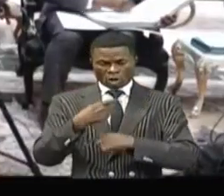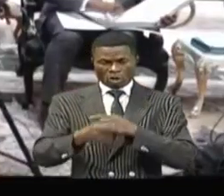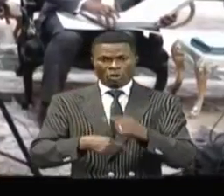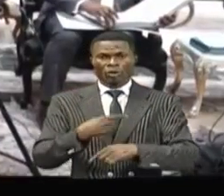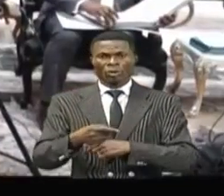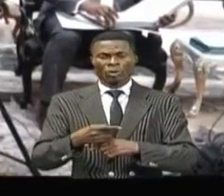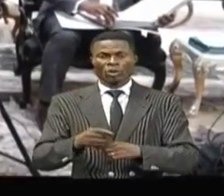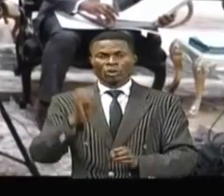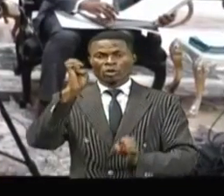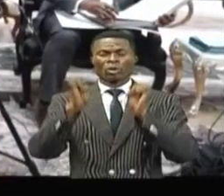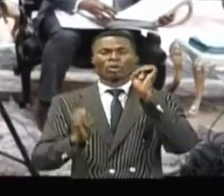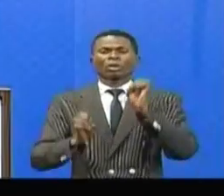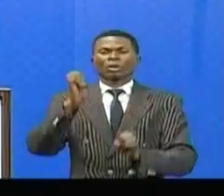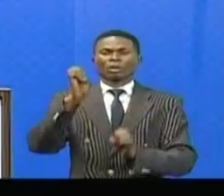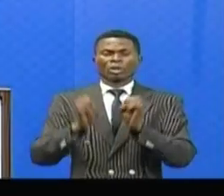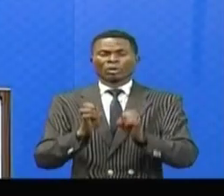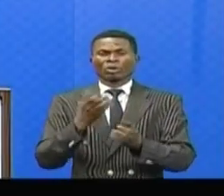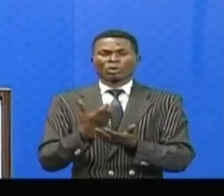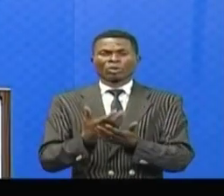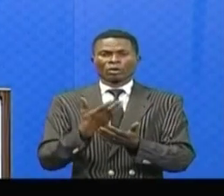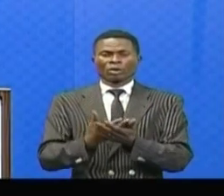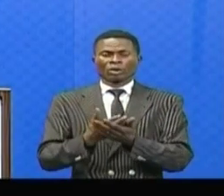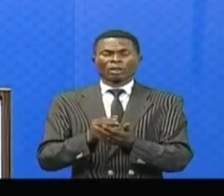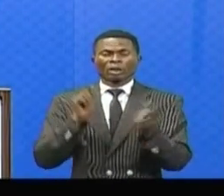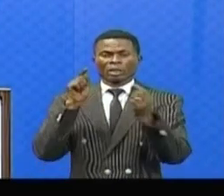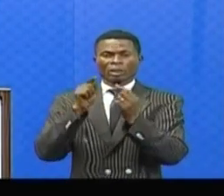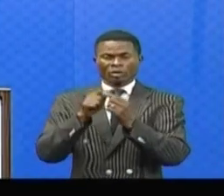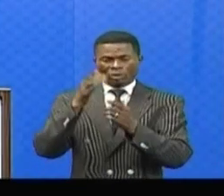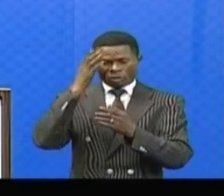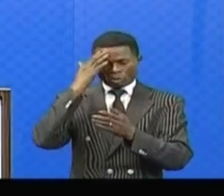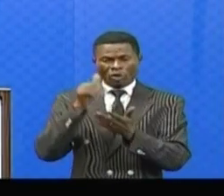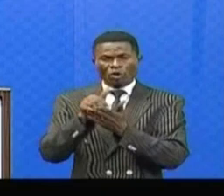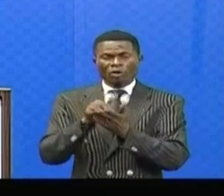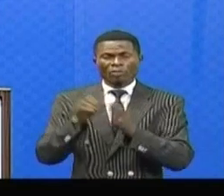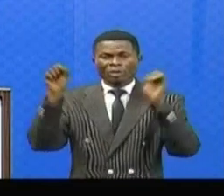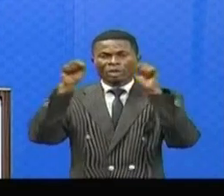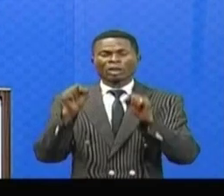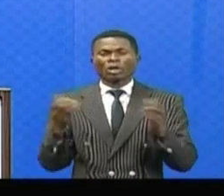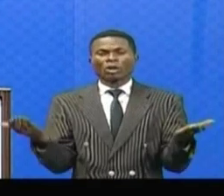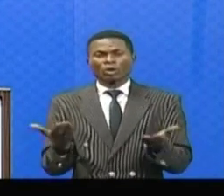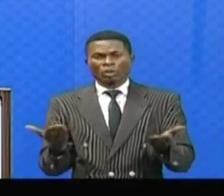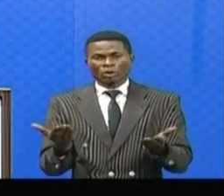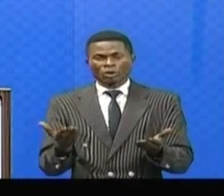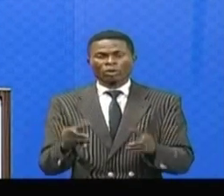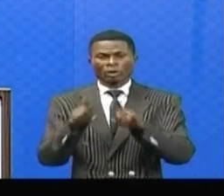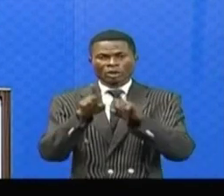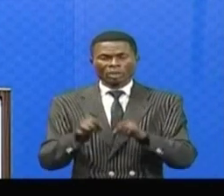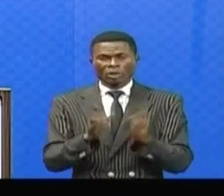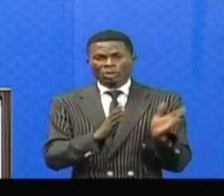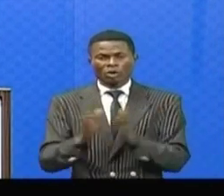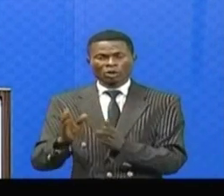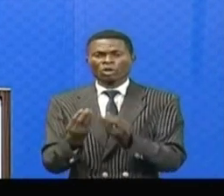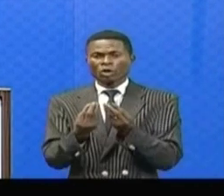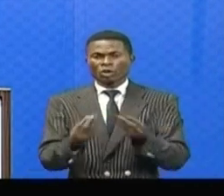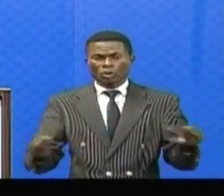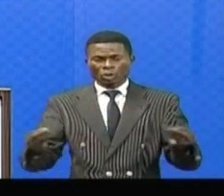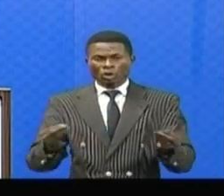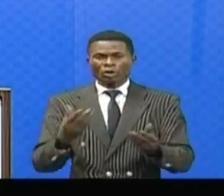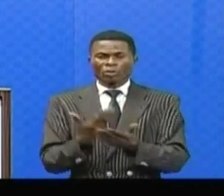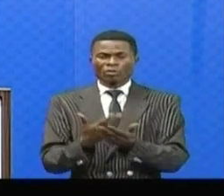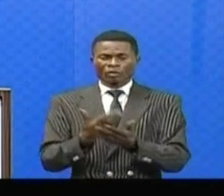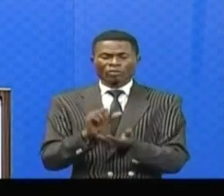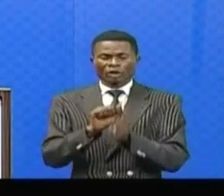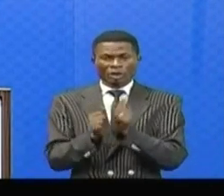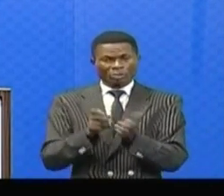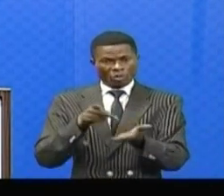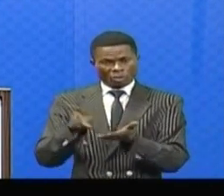à une évaluation diligente qui aura pour but de déceler les faiblesses du système pour ainsi envisager les solutions idoines à y